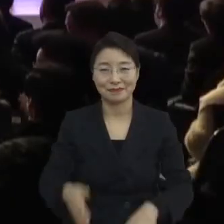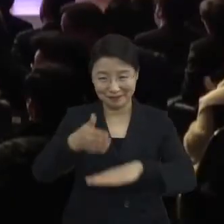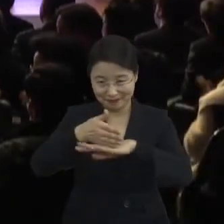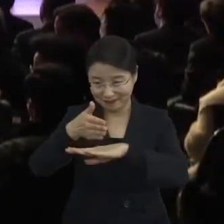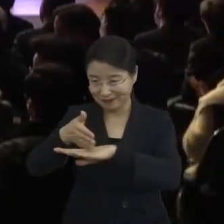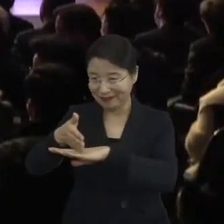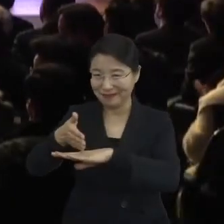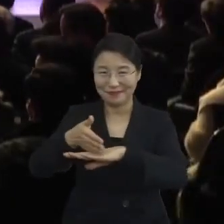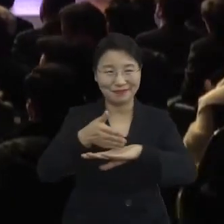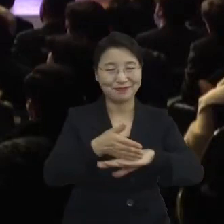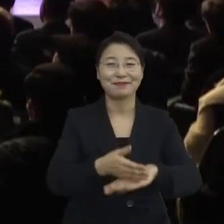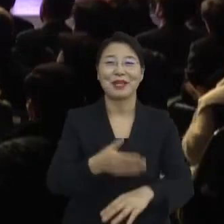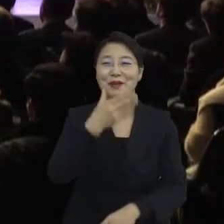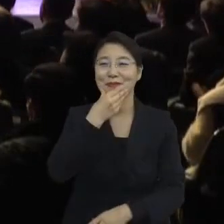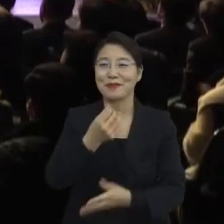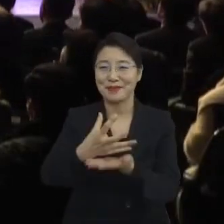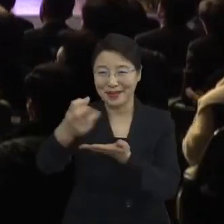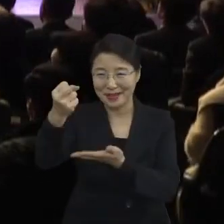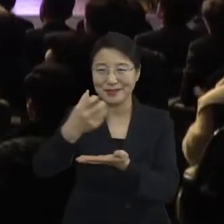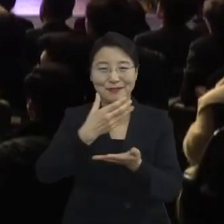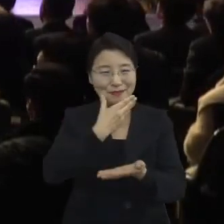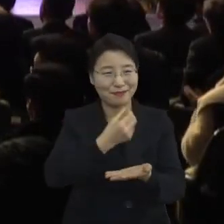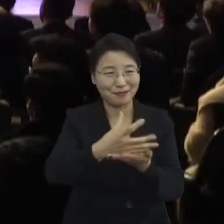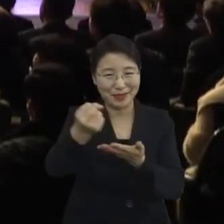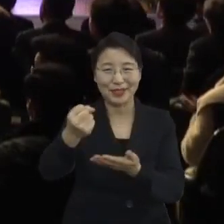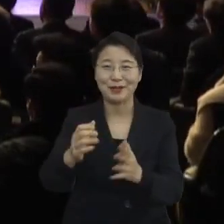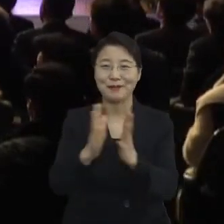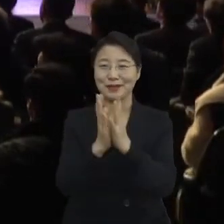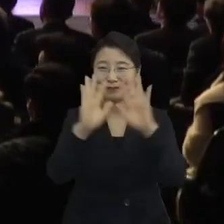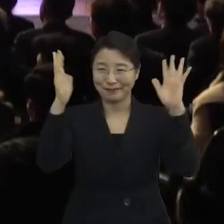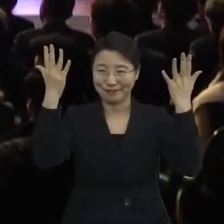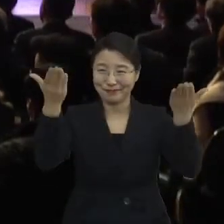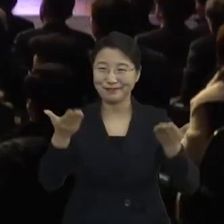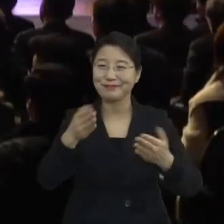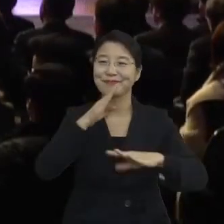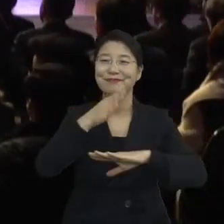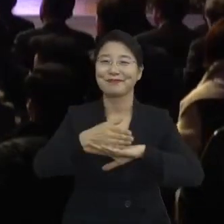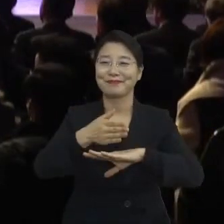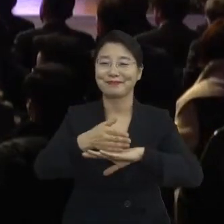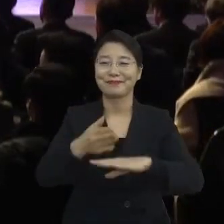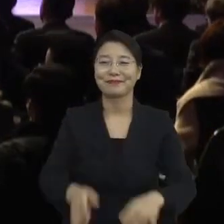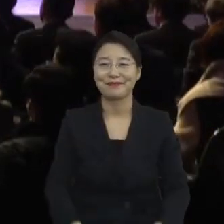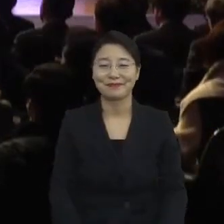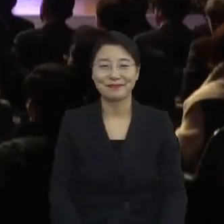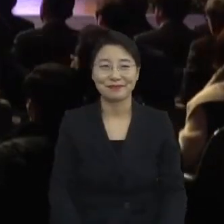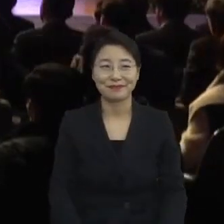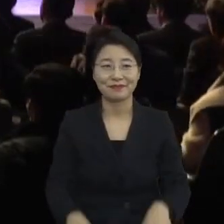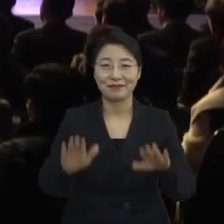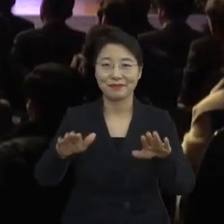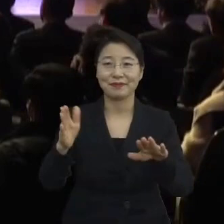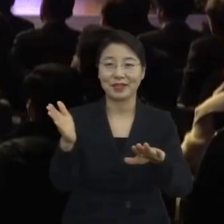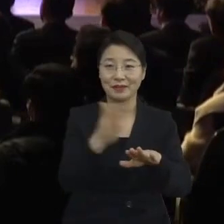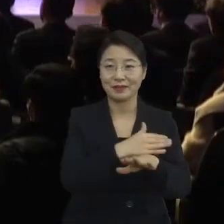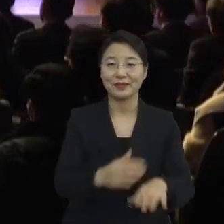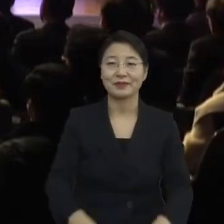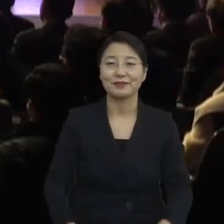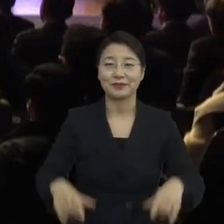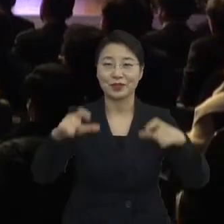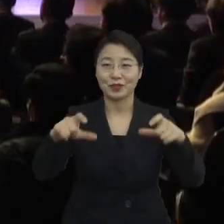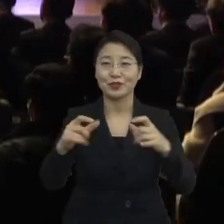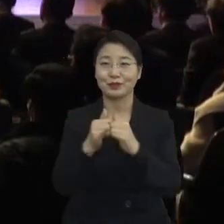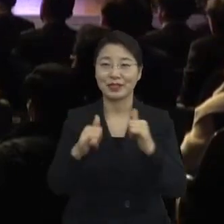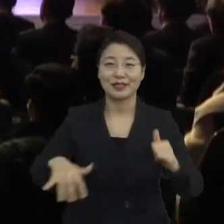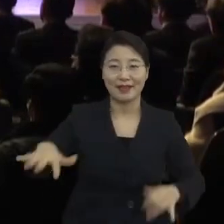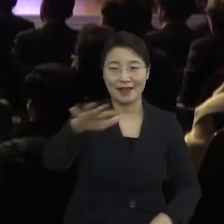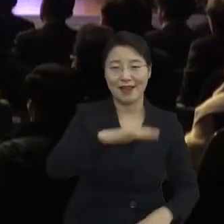감사합니다. 와, 새해부터 이렇게 박수를 많이 받으니까 너무 기분이 좋습니다. 네, 그럼 지금부터 구민 모두의